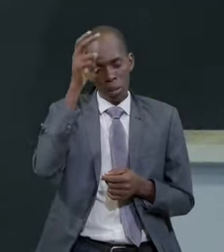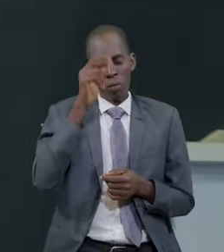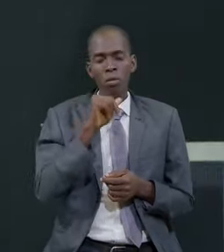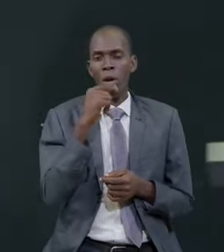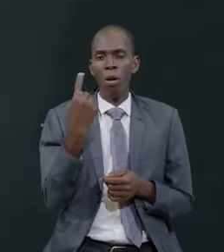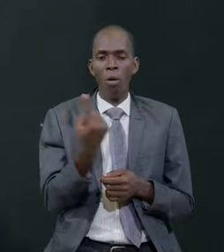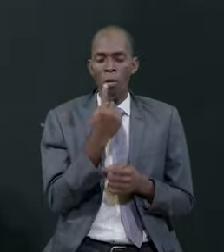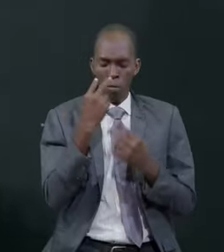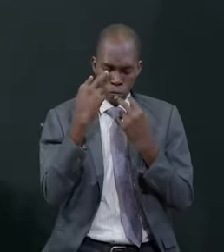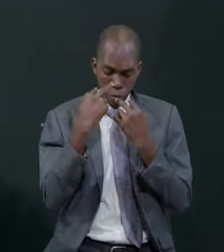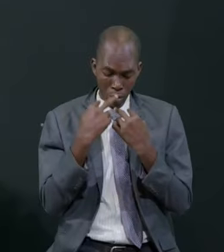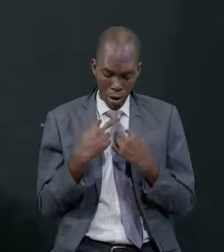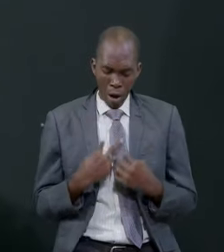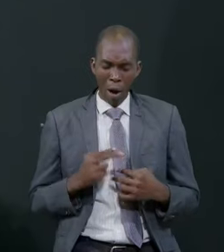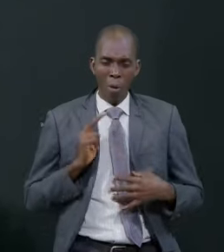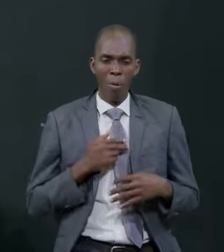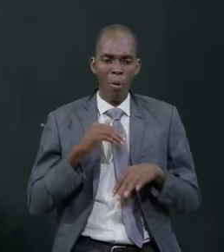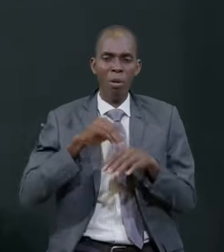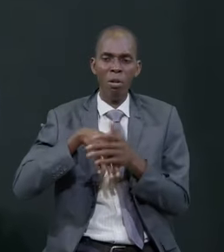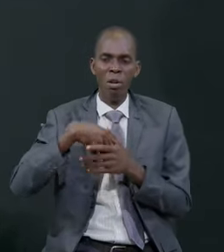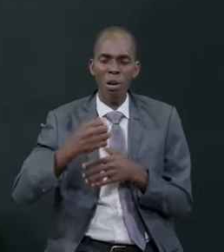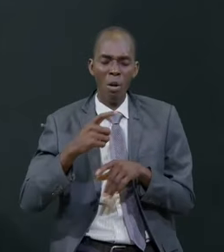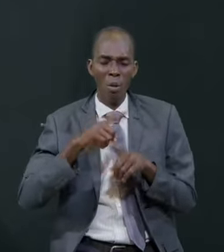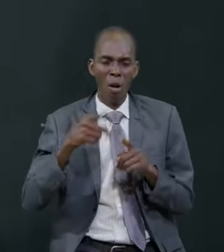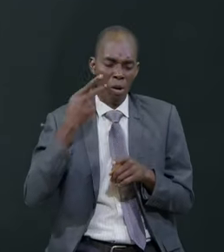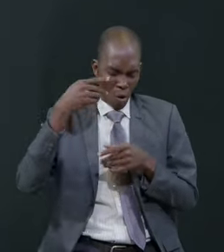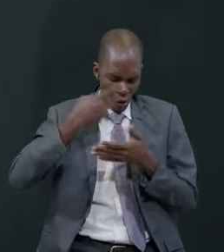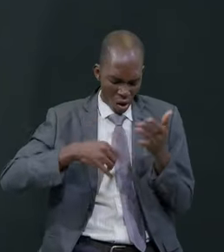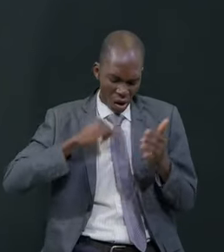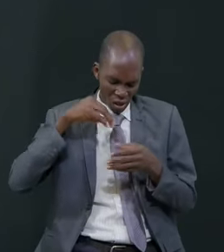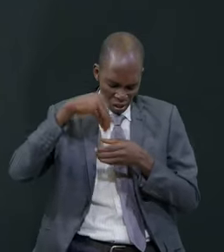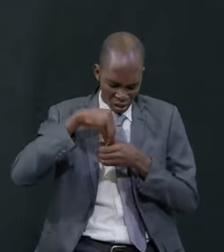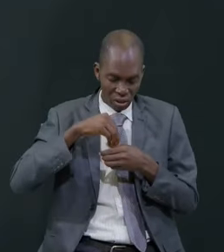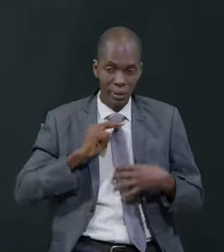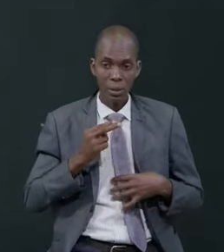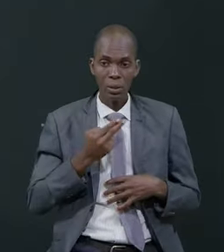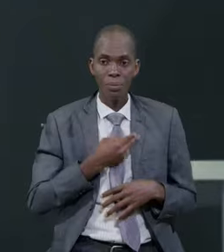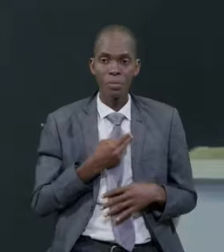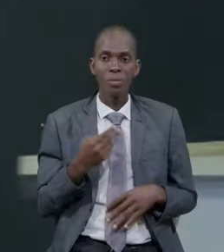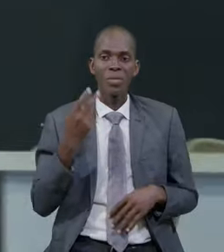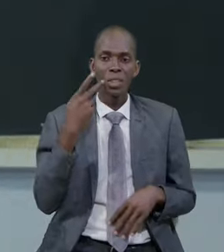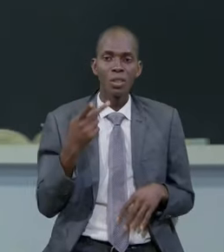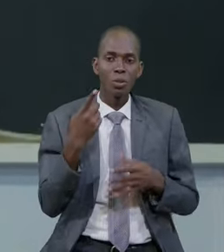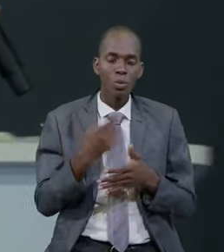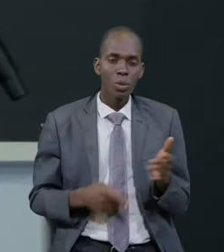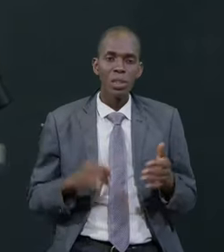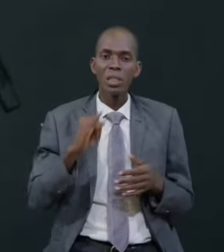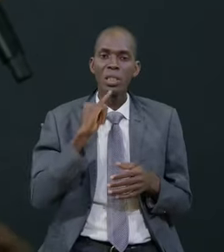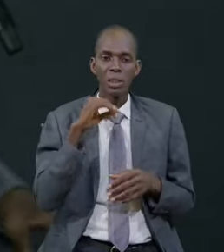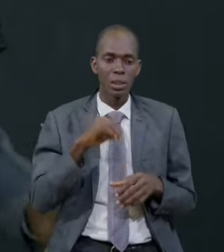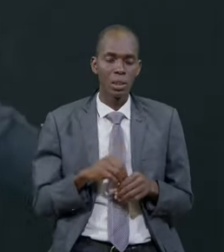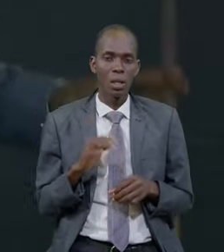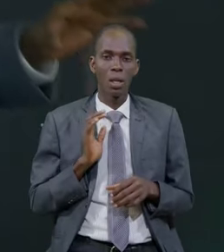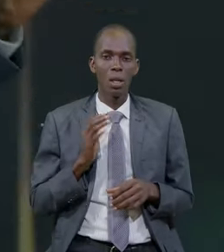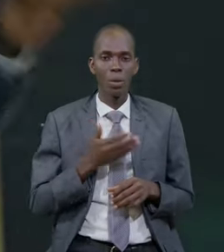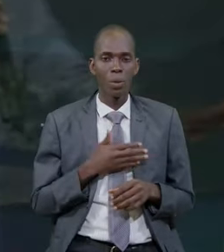l'extérieur. Il regarde ce qu'il a suspendu sur nous. Il regarde ce qu'il a suspendu à nos dos. Il regarde ce qu'il a suspendu sur